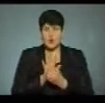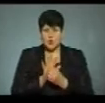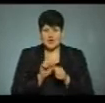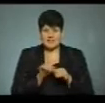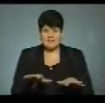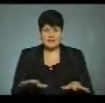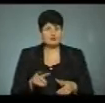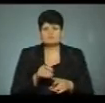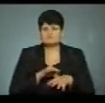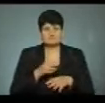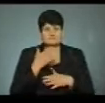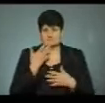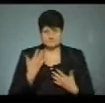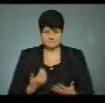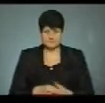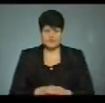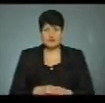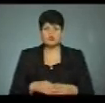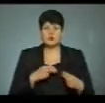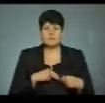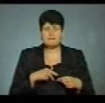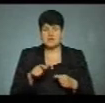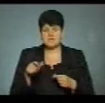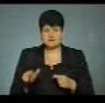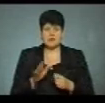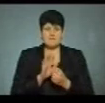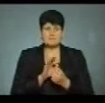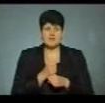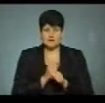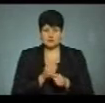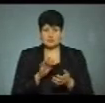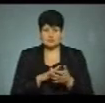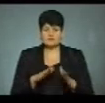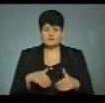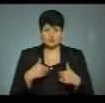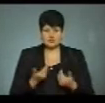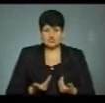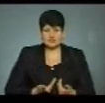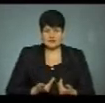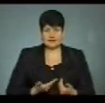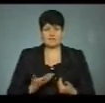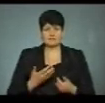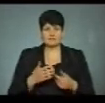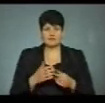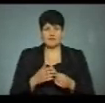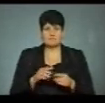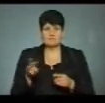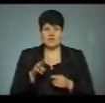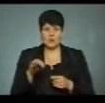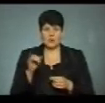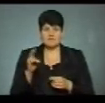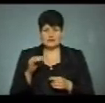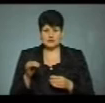проводяться. До представників управління охорони здоров'я та лабораторного центру звернулися жителі Миколинецької громади. Немає